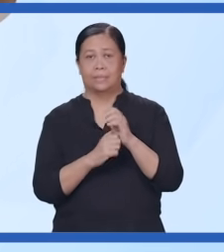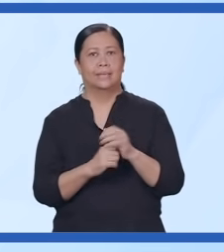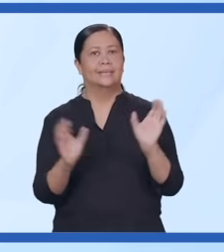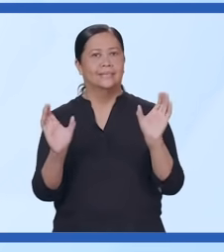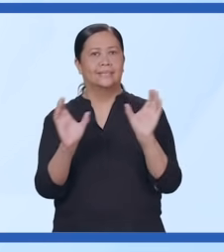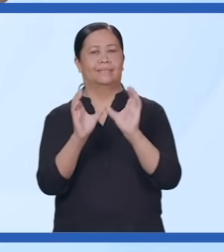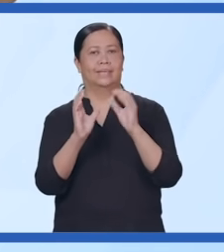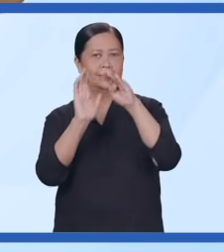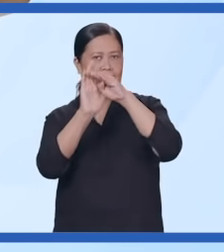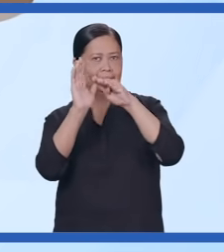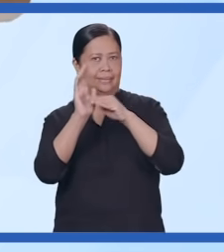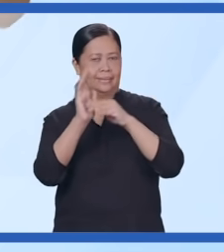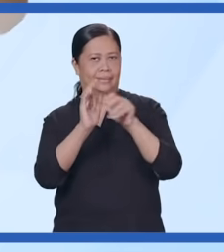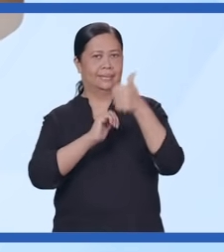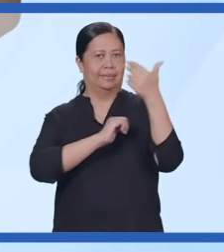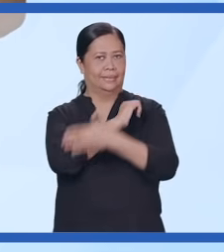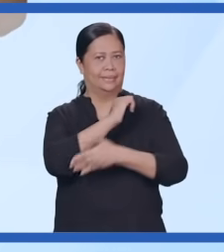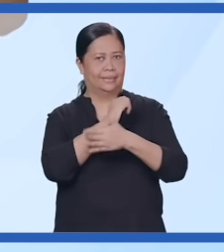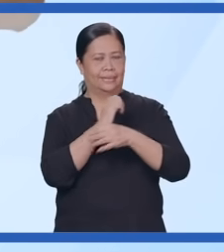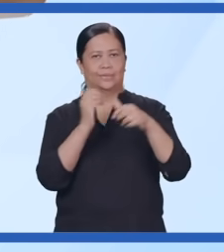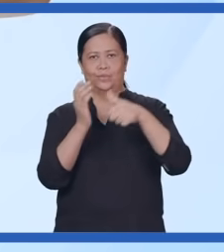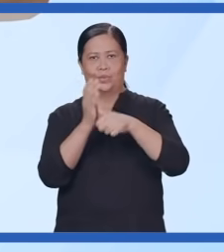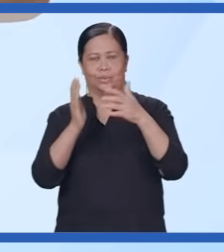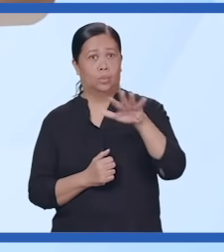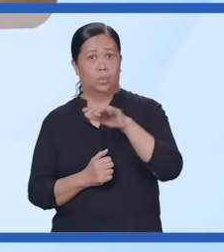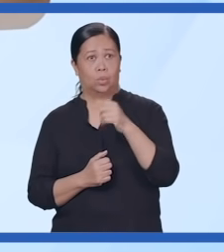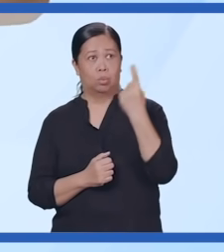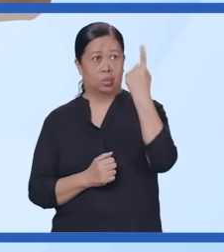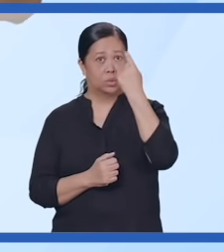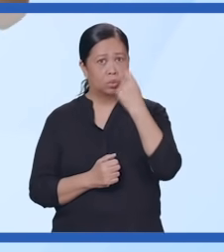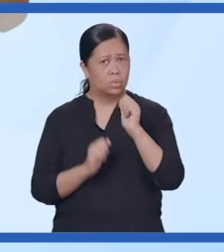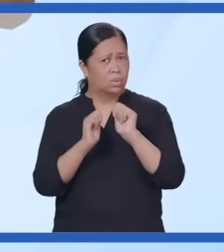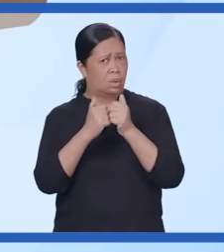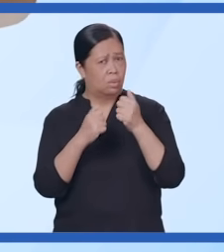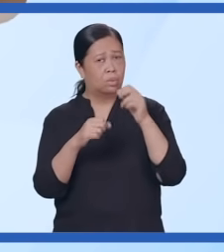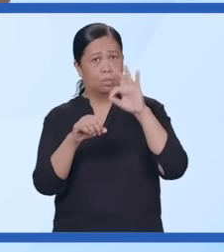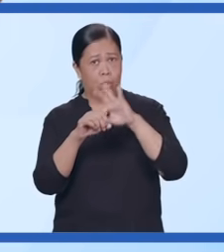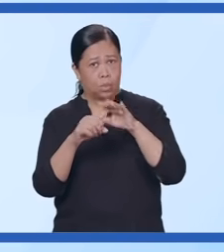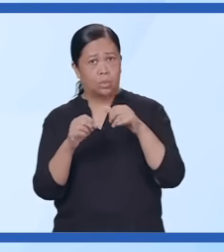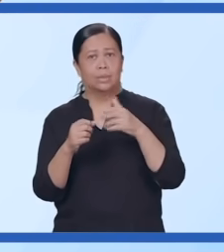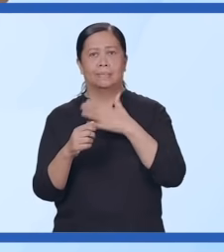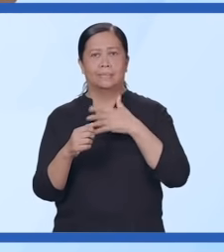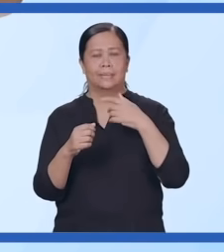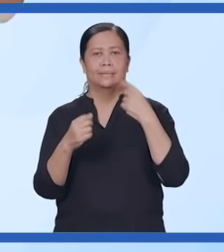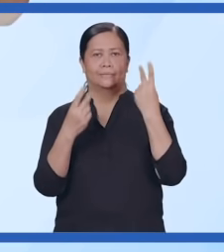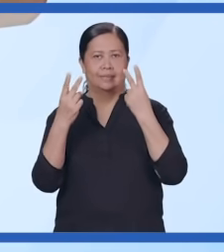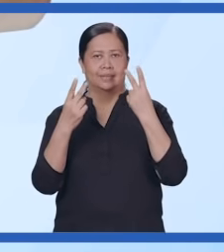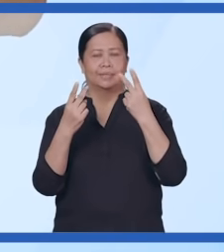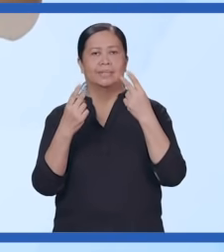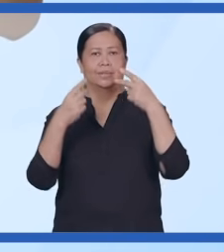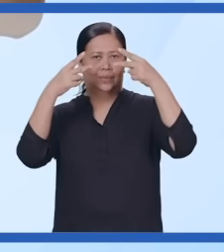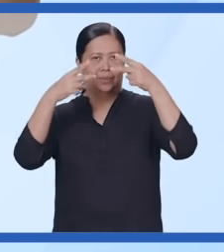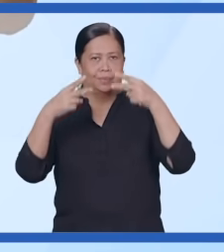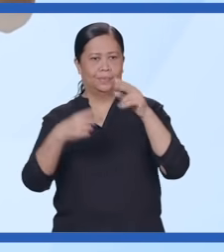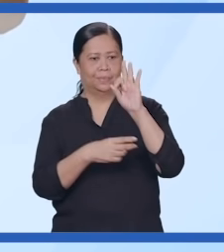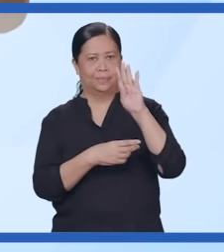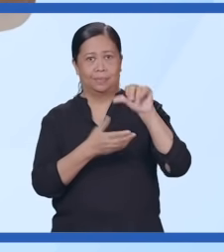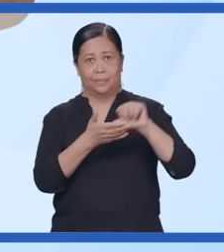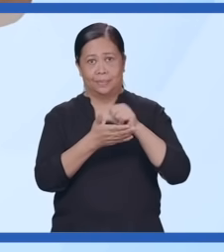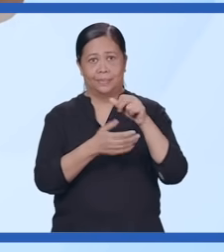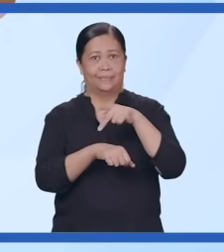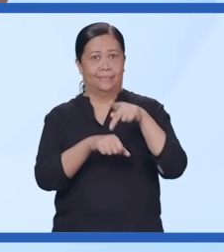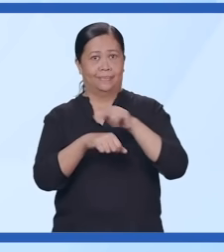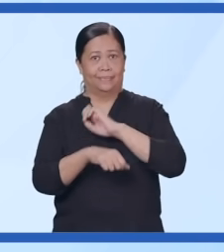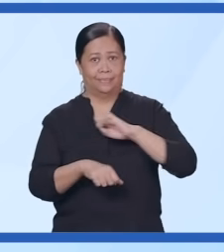CLOVO, Certified List of Overseas Voters. Para naman po sa mga katanungan kung paano bumoto, please visit the official website at